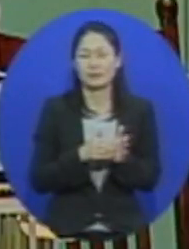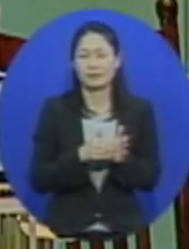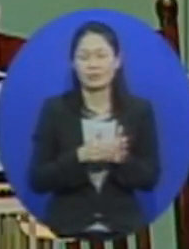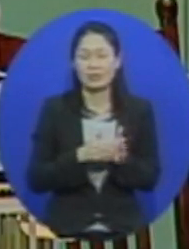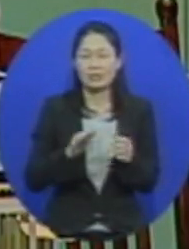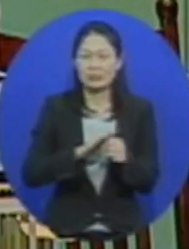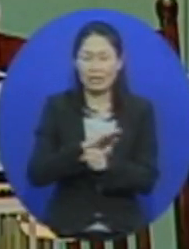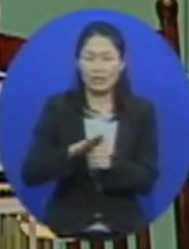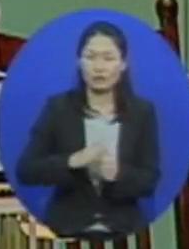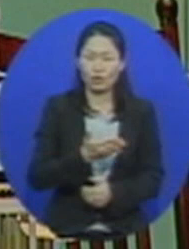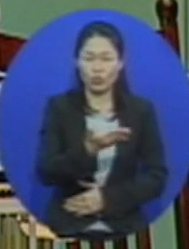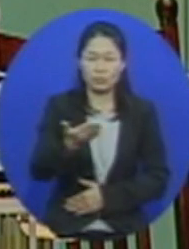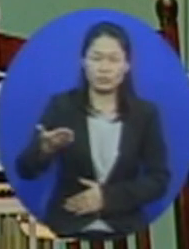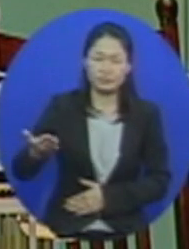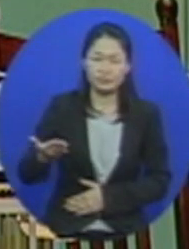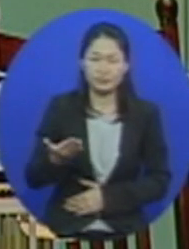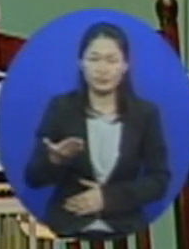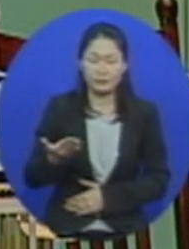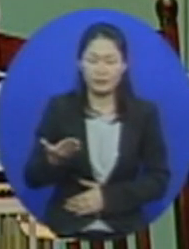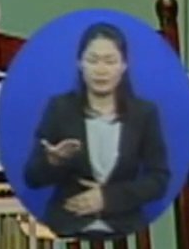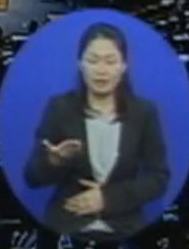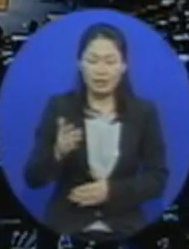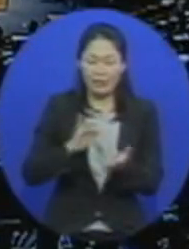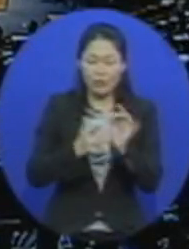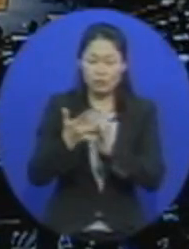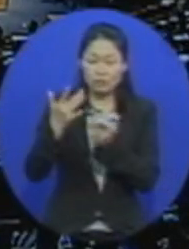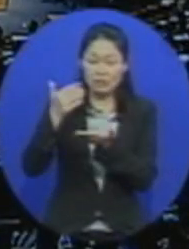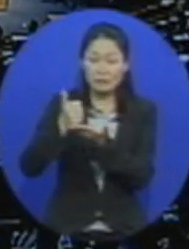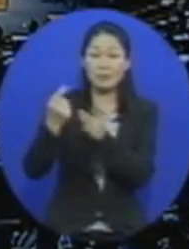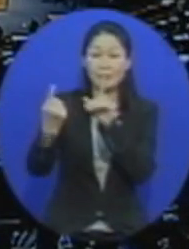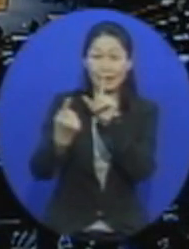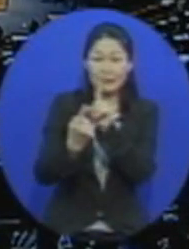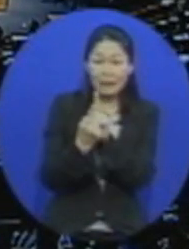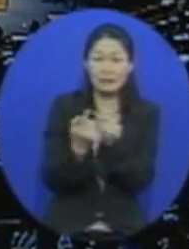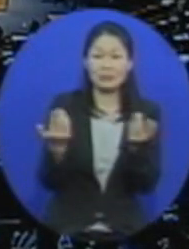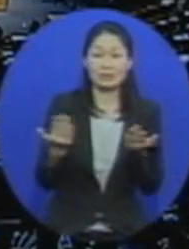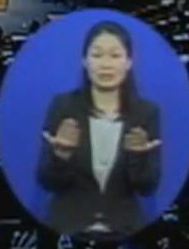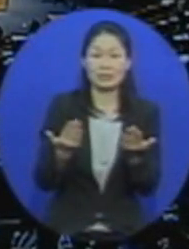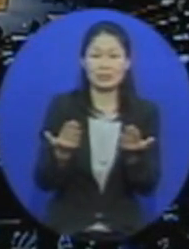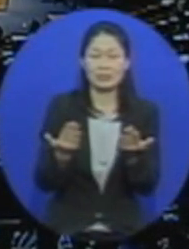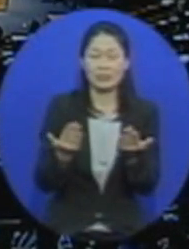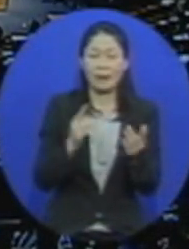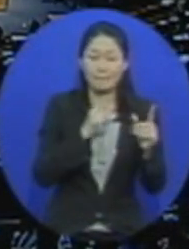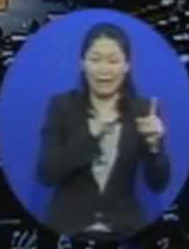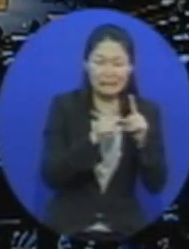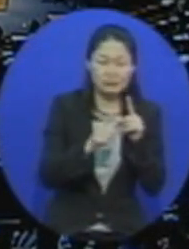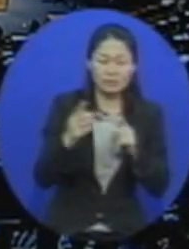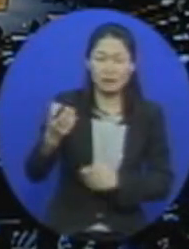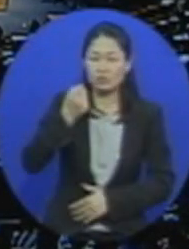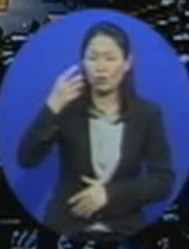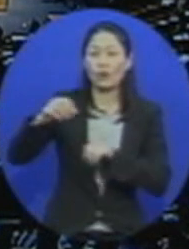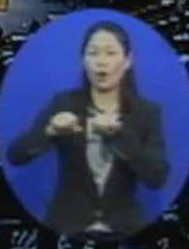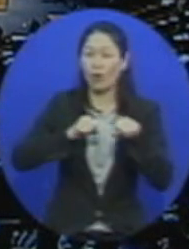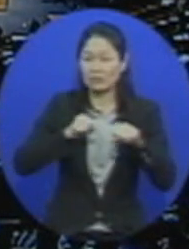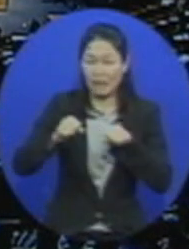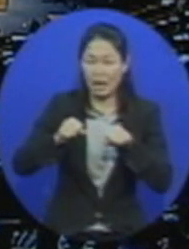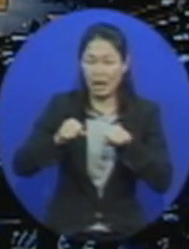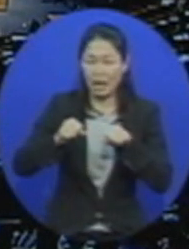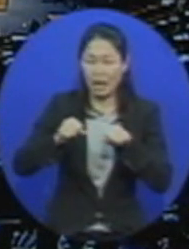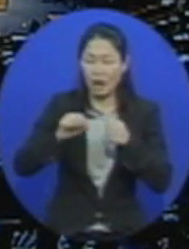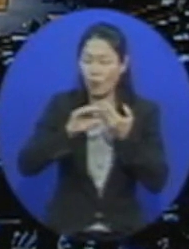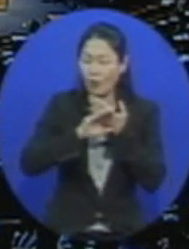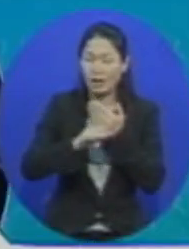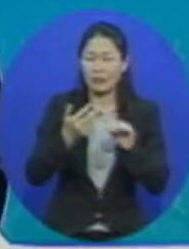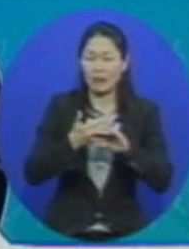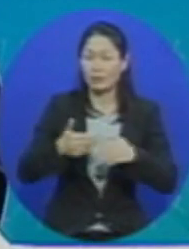사랑하는 성도 여러분 여러분들이 예수님을 만나는 일에 말씀과 성령의 역사 며 충분해요